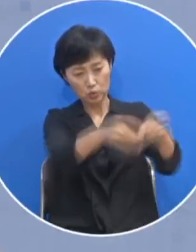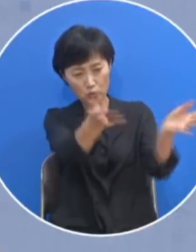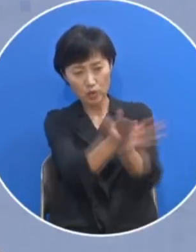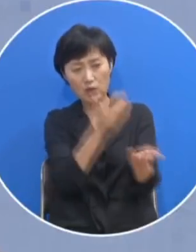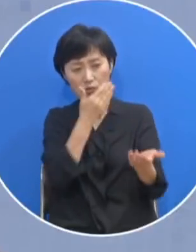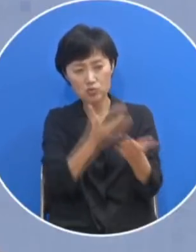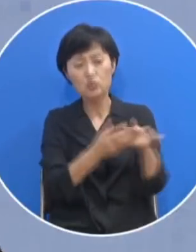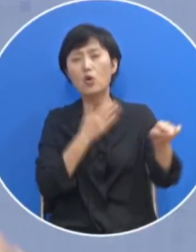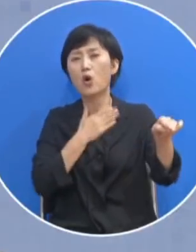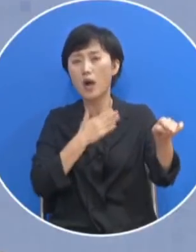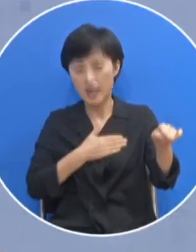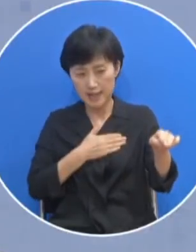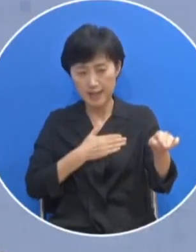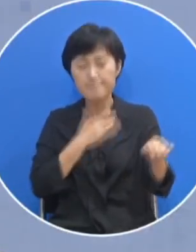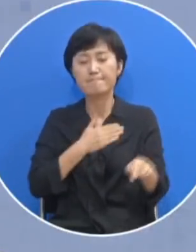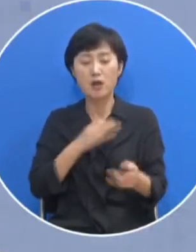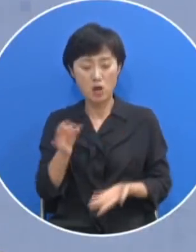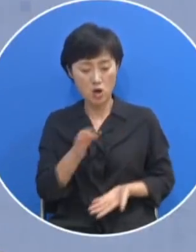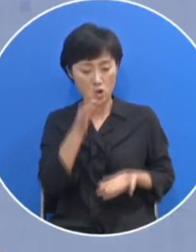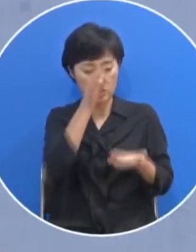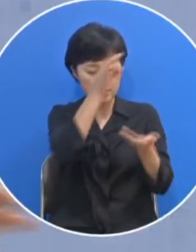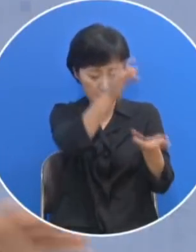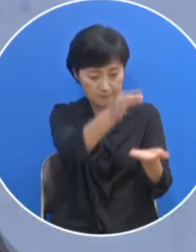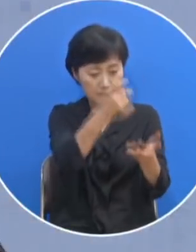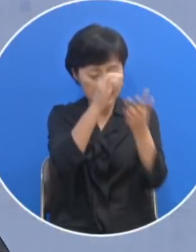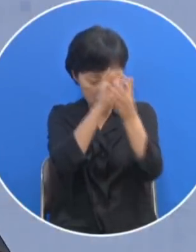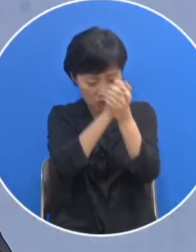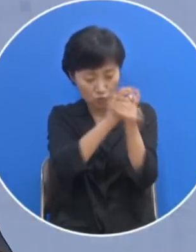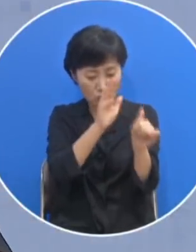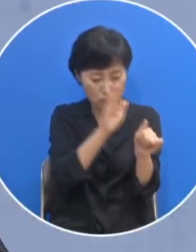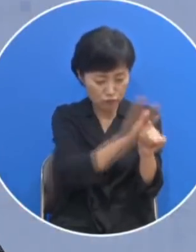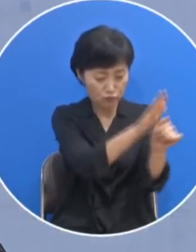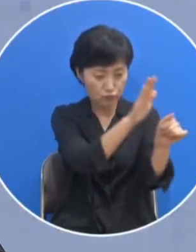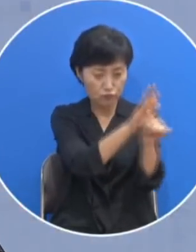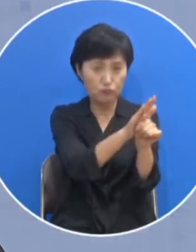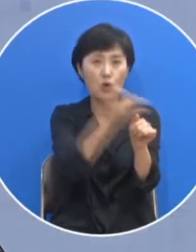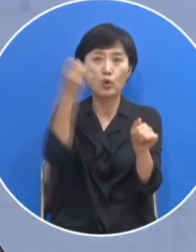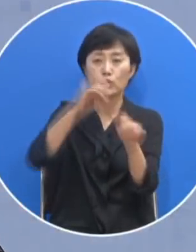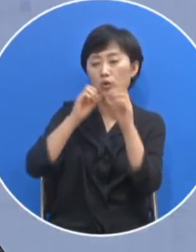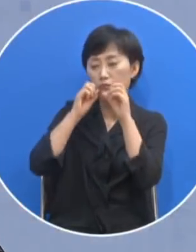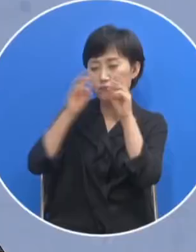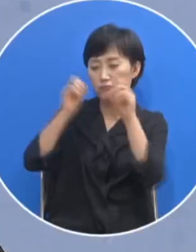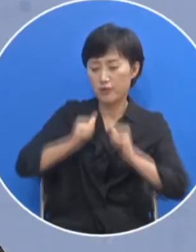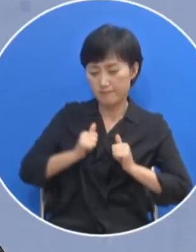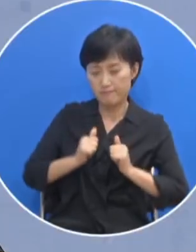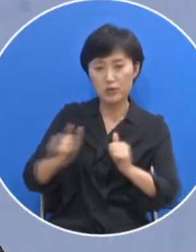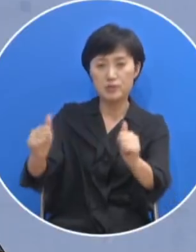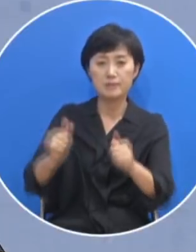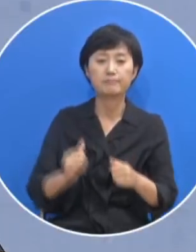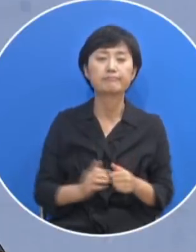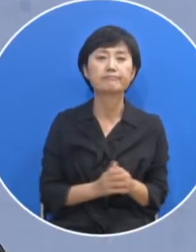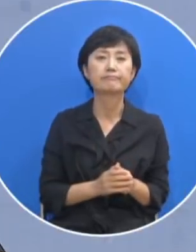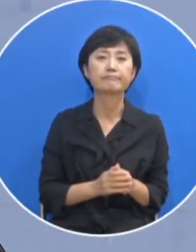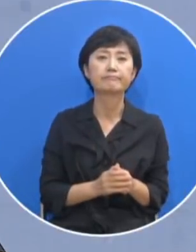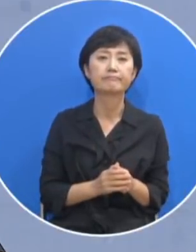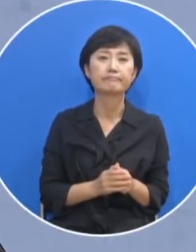power has it 서비스 * 진짜 스매쉬 연수는 5 이프 레이브 전활 상부에서